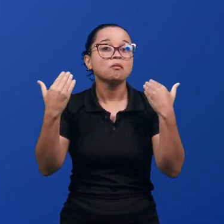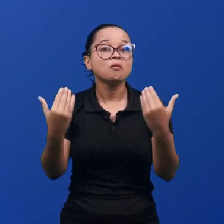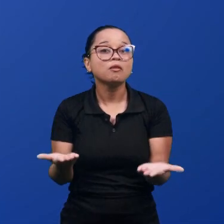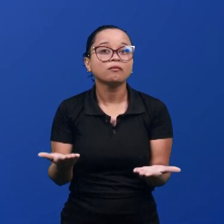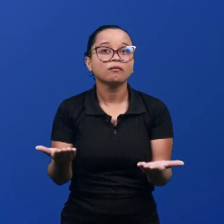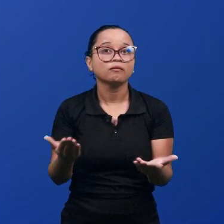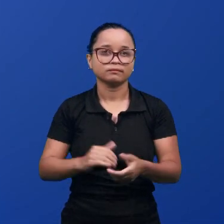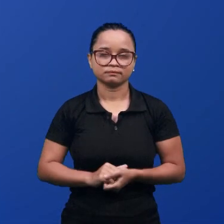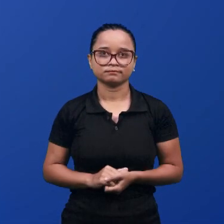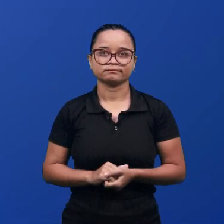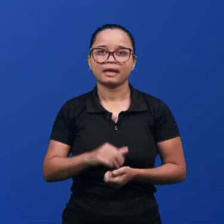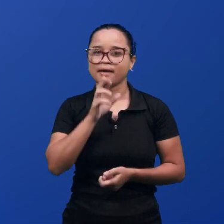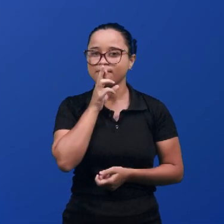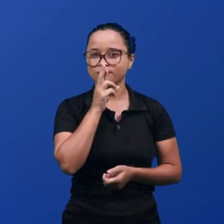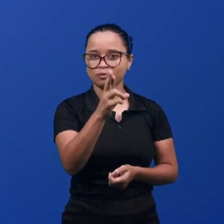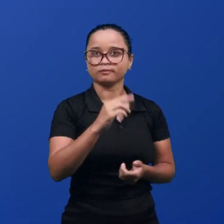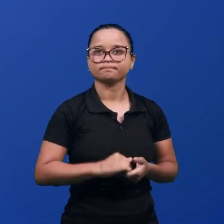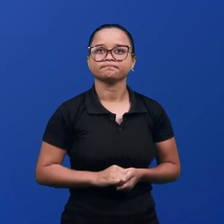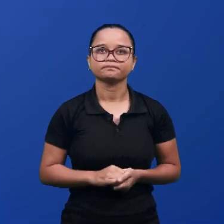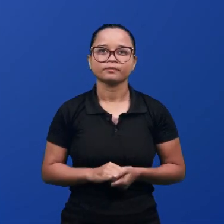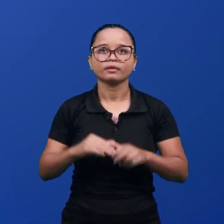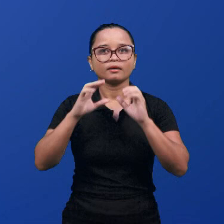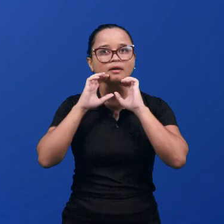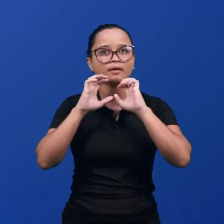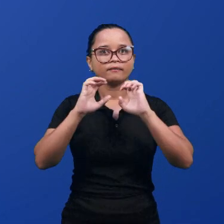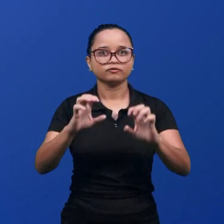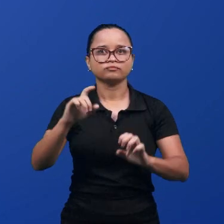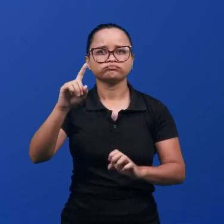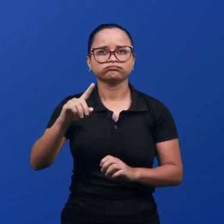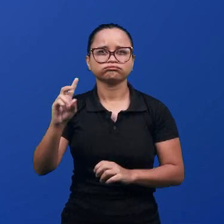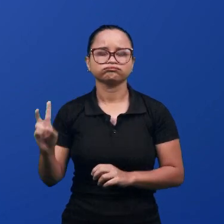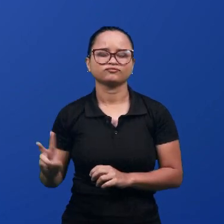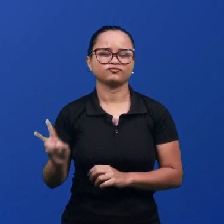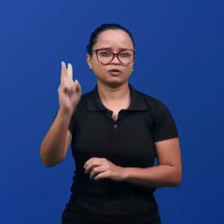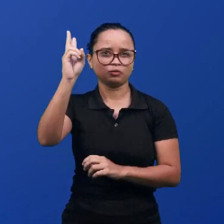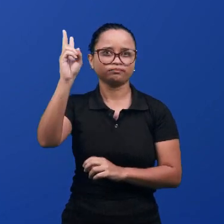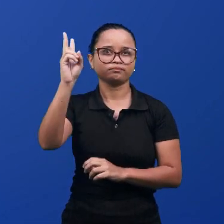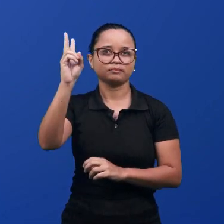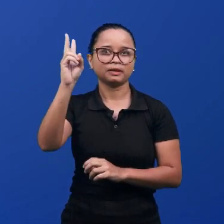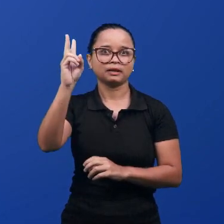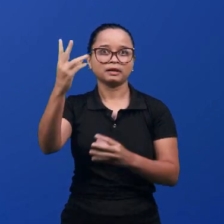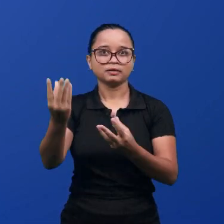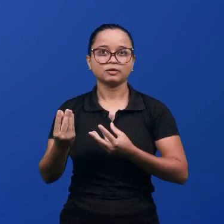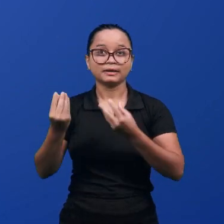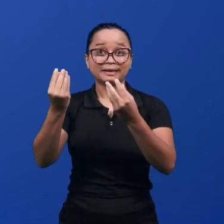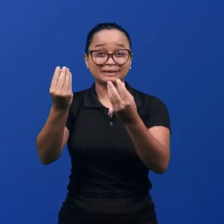La réponse, l'évangile est la valeur que je donne à ce que Dieu a fait pour moi.